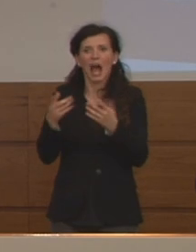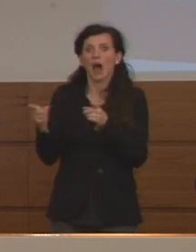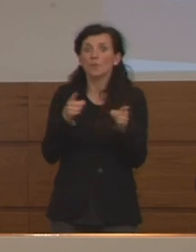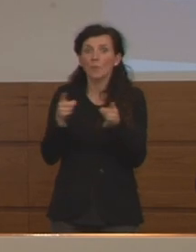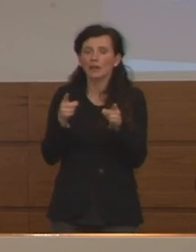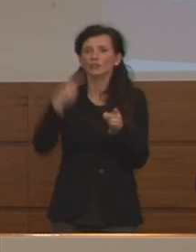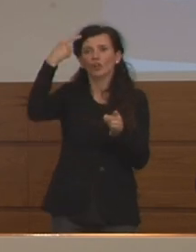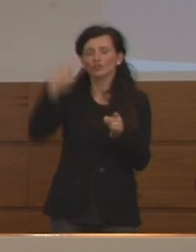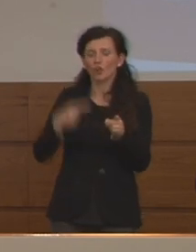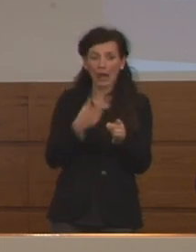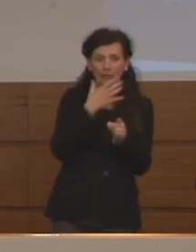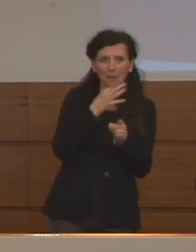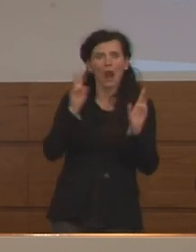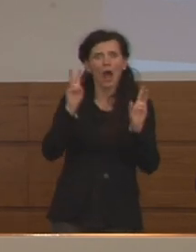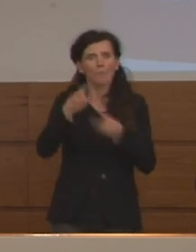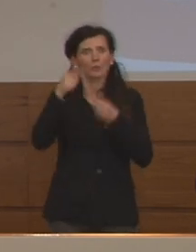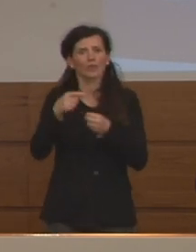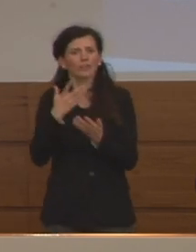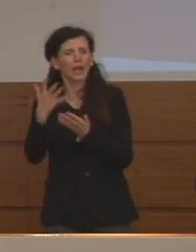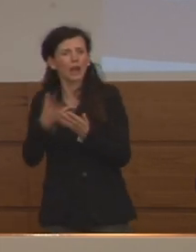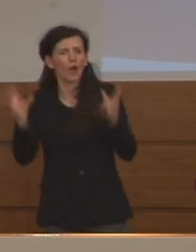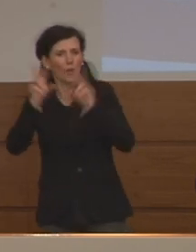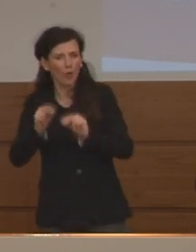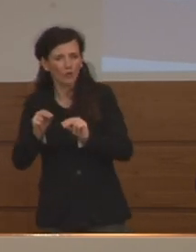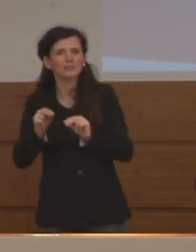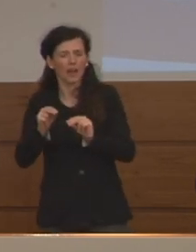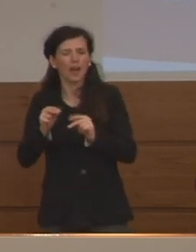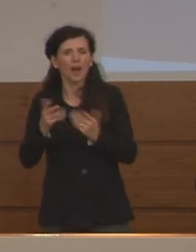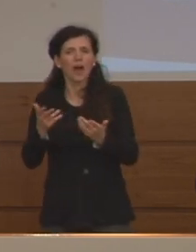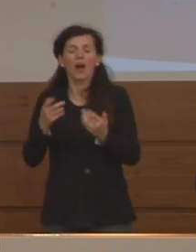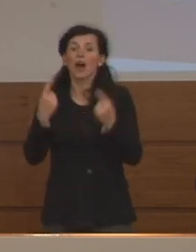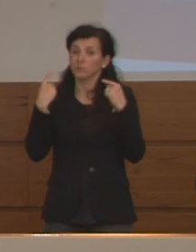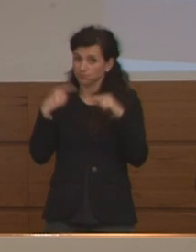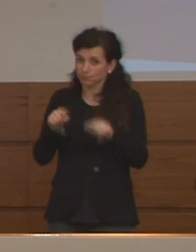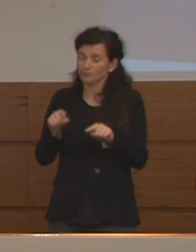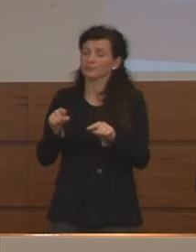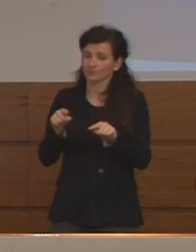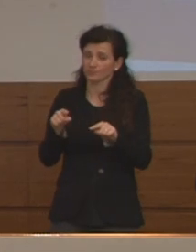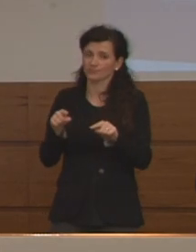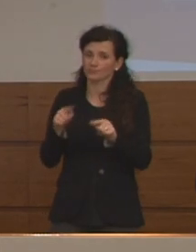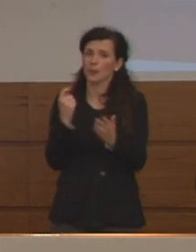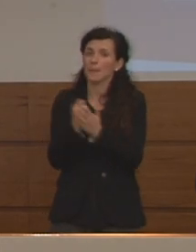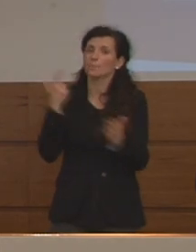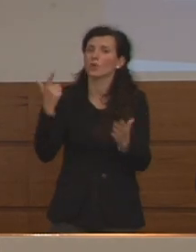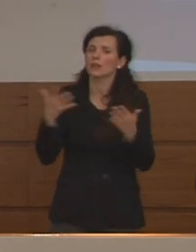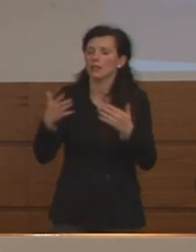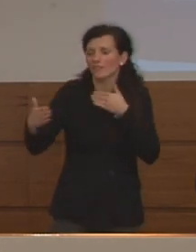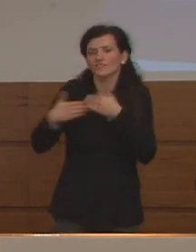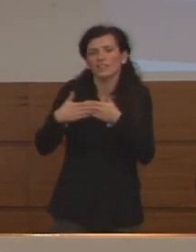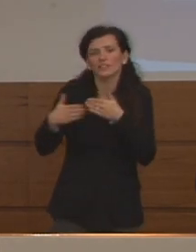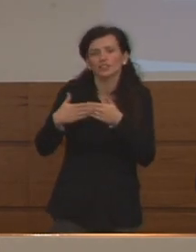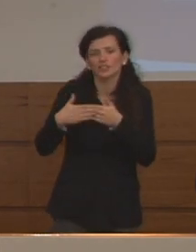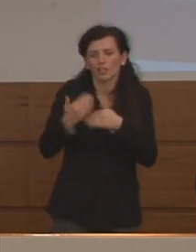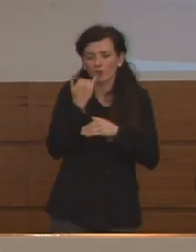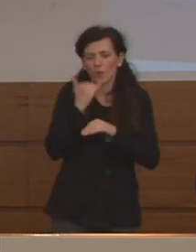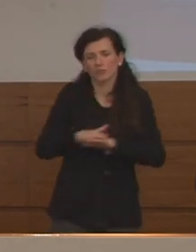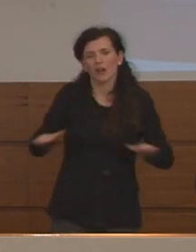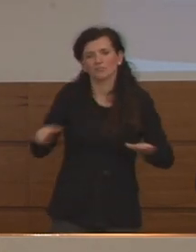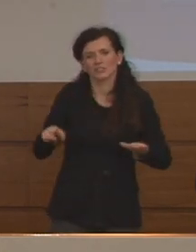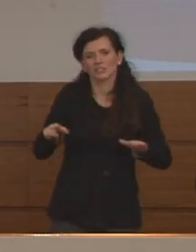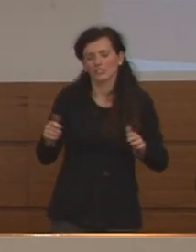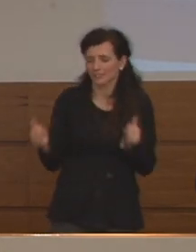gioioso della giornata e le ripeto c'è anche questo aspetto molto importante la vicinanza dei genitori beh questo